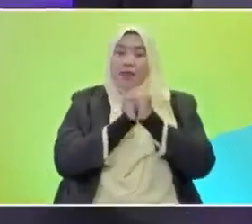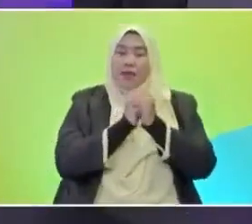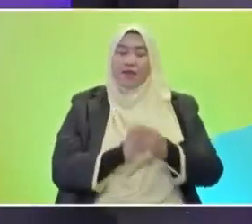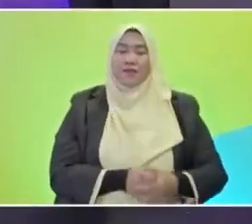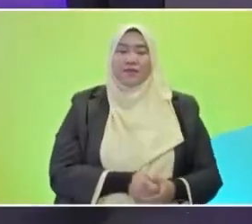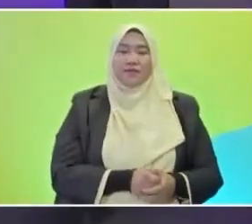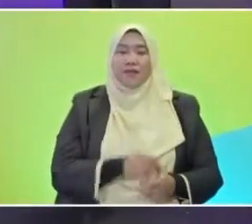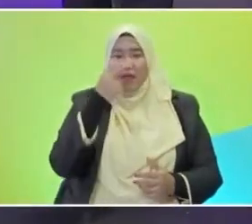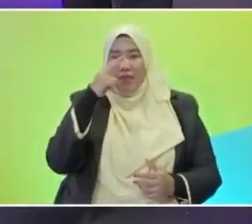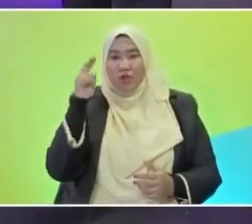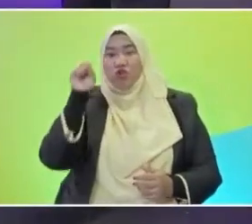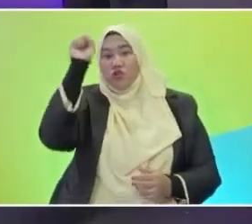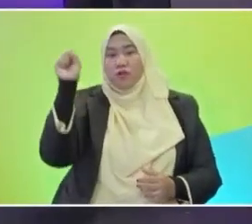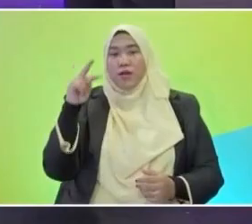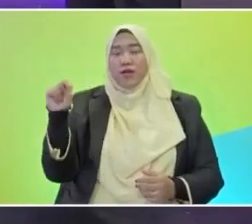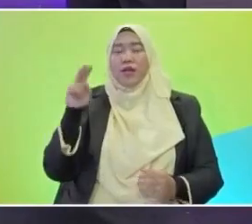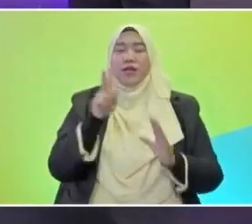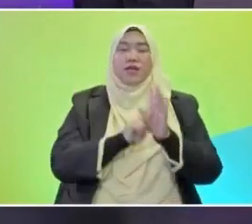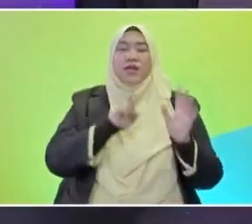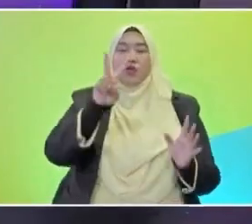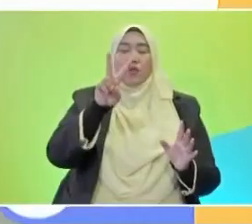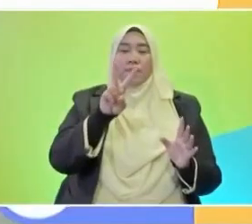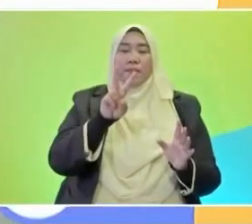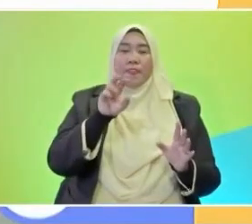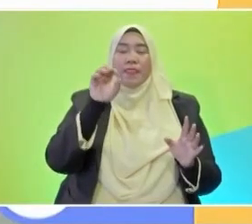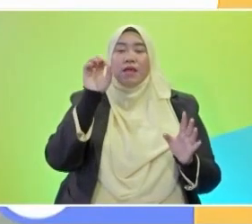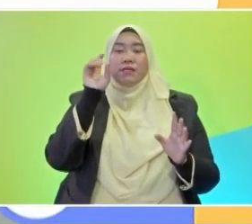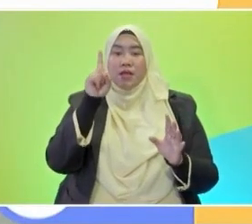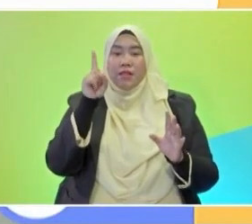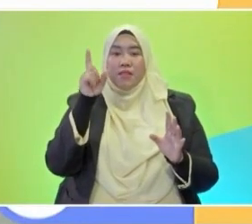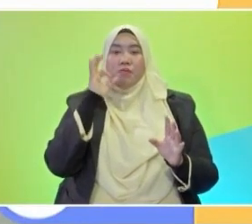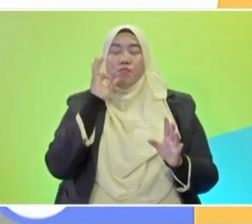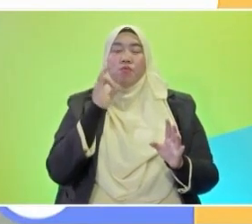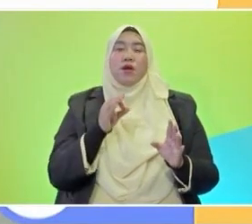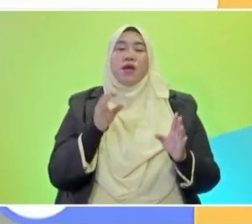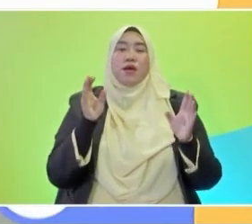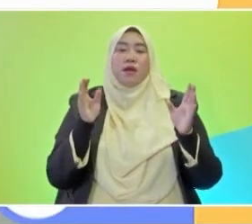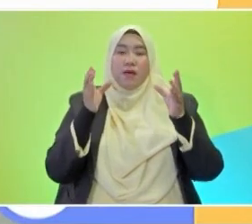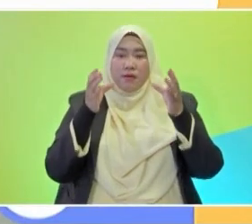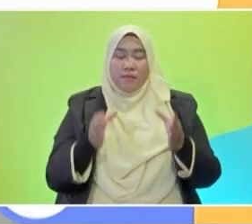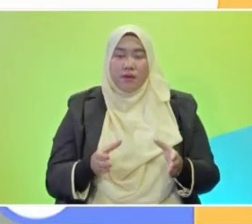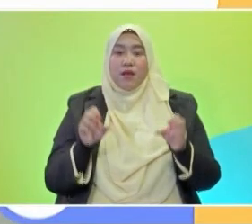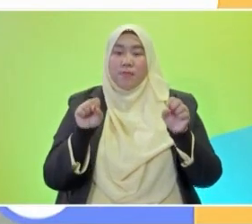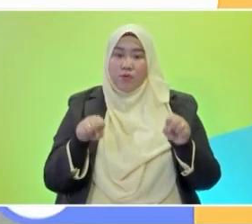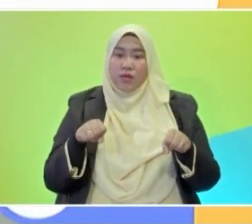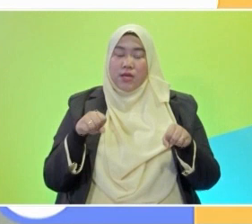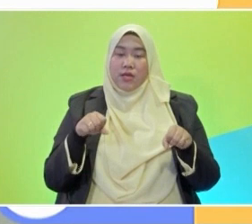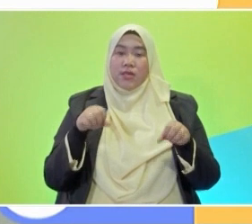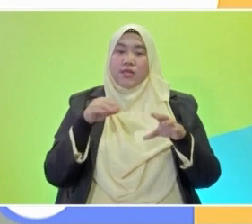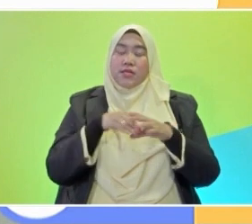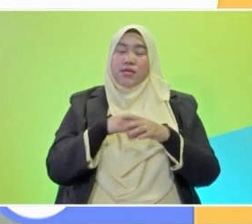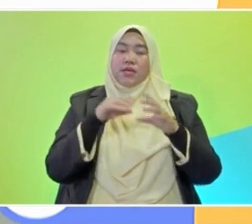yang kedua sebuah balang boleh diisi dengan 90 biji butang Oke